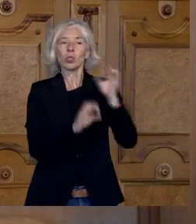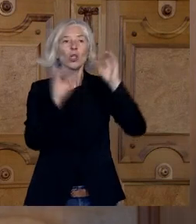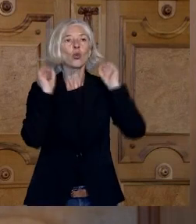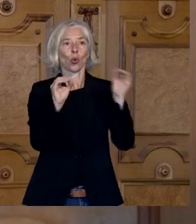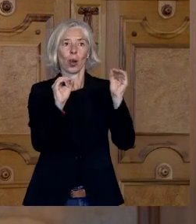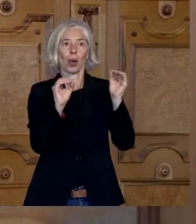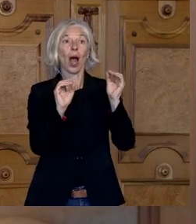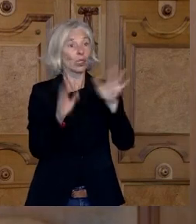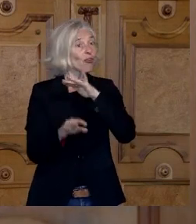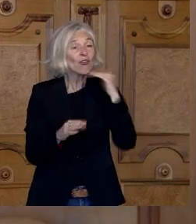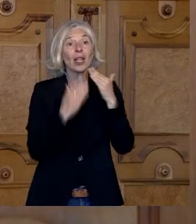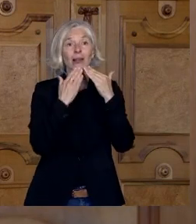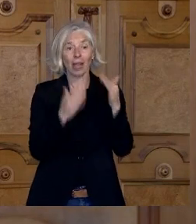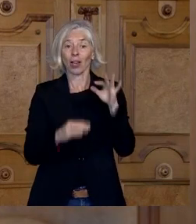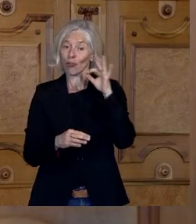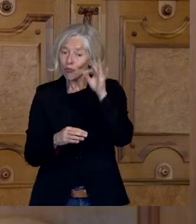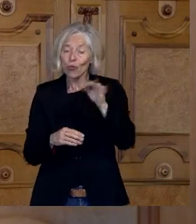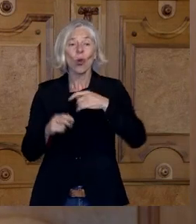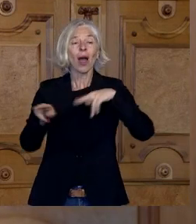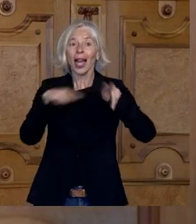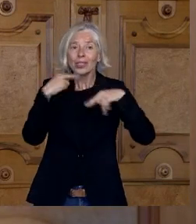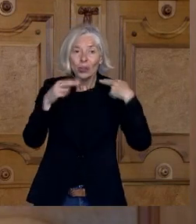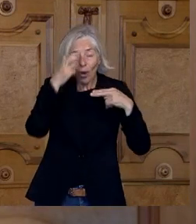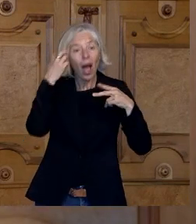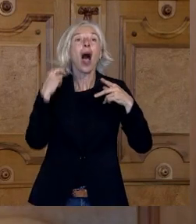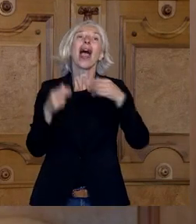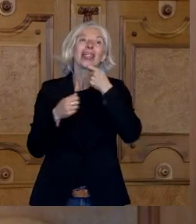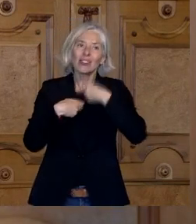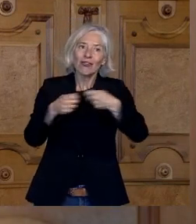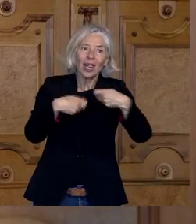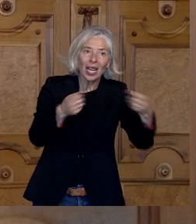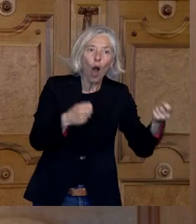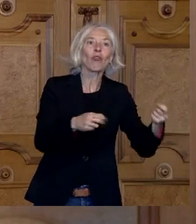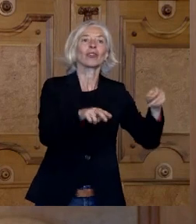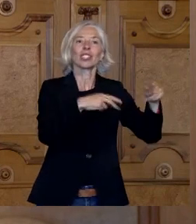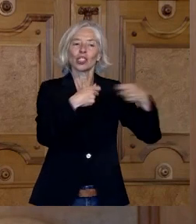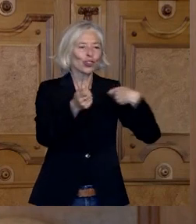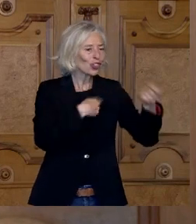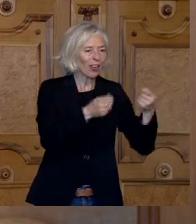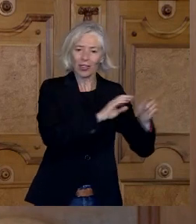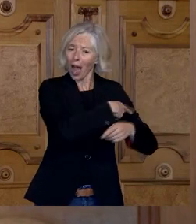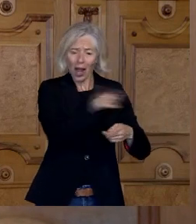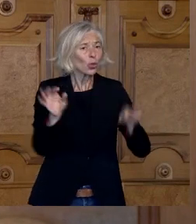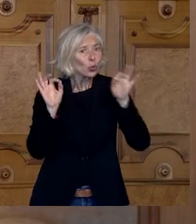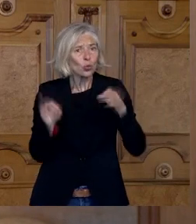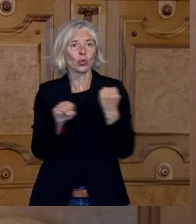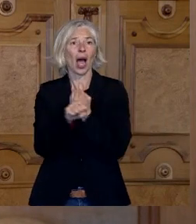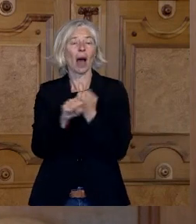Gastronomie, die im Rahmen ihrer beschränkten Möglichkeiten hier gut arbeiten, die Leute versorgen und